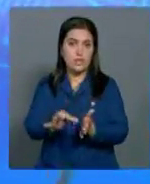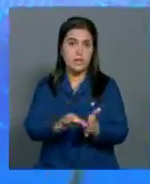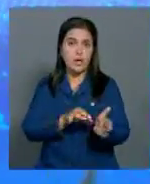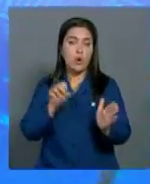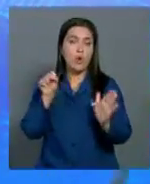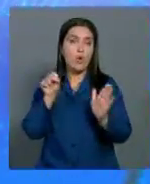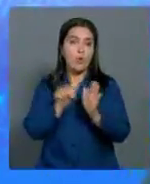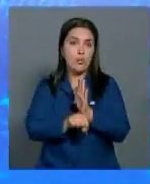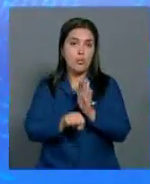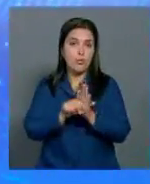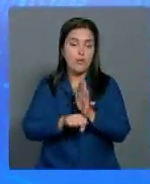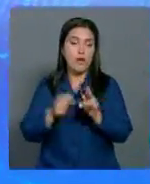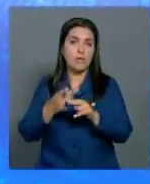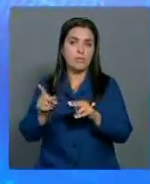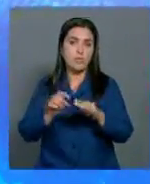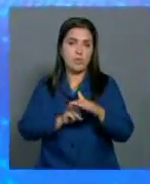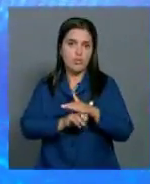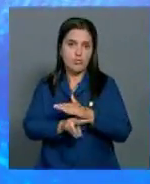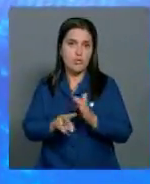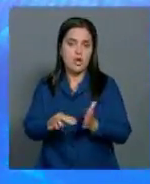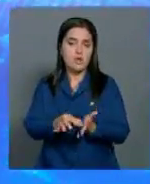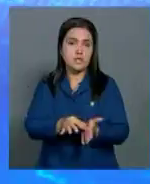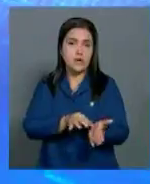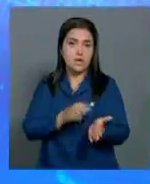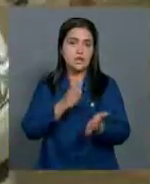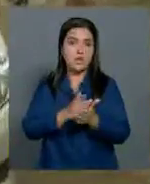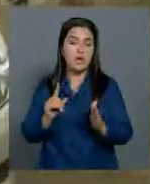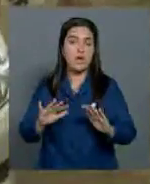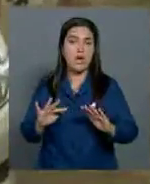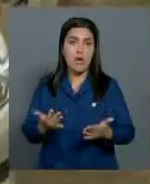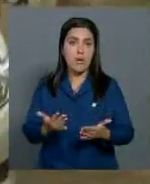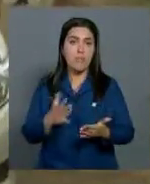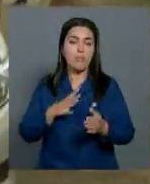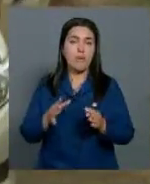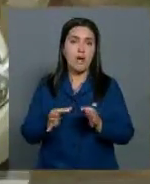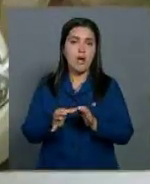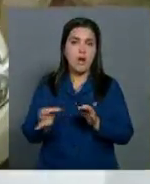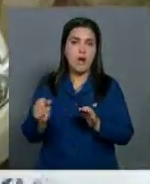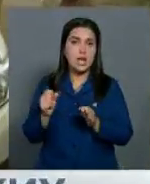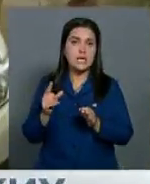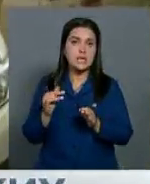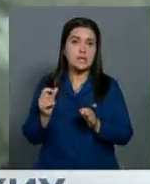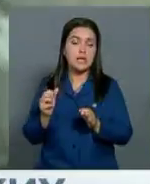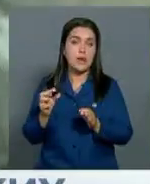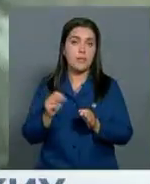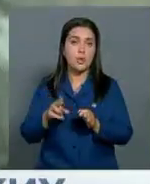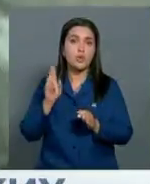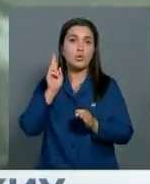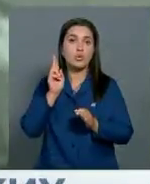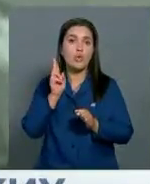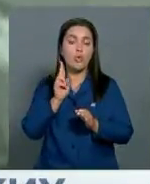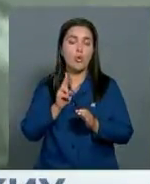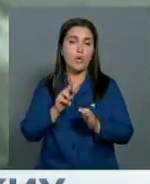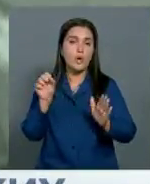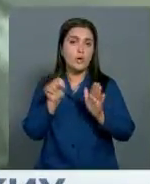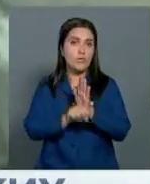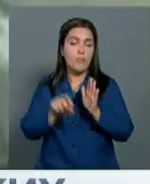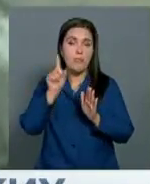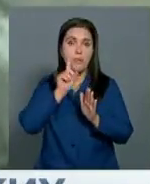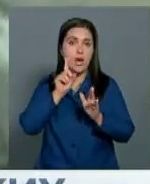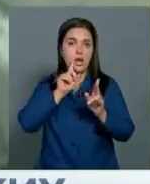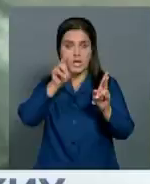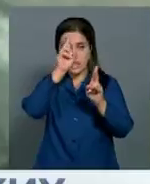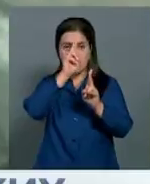Убийцы скрылись с места преступления. Как сообщают СМИ, инцидент произошел в районе Азизабада. Кто стоит за нападением, пока неизвестно.